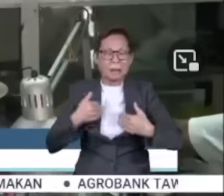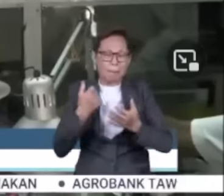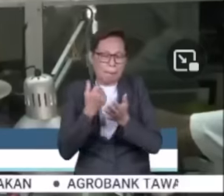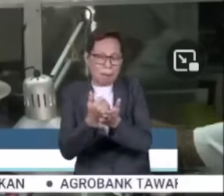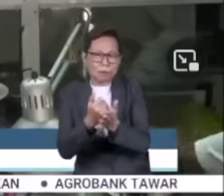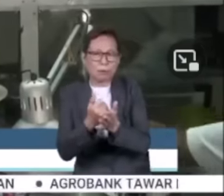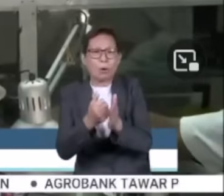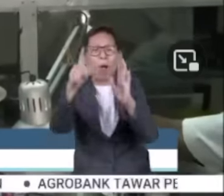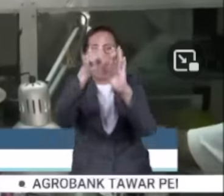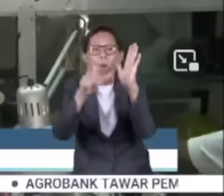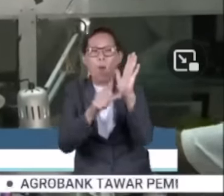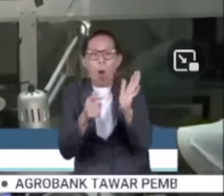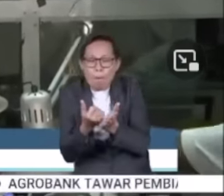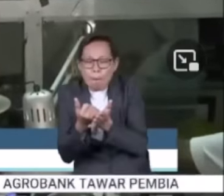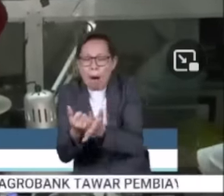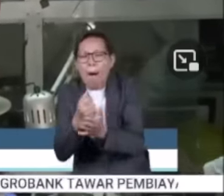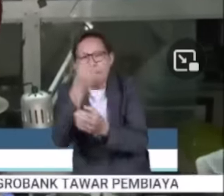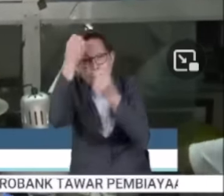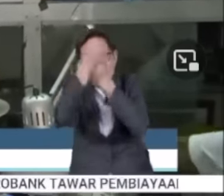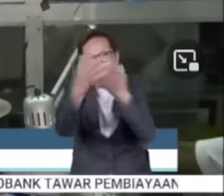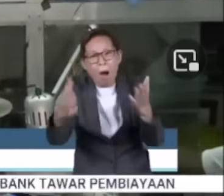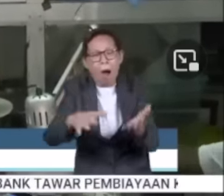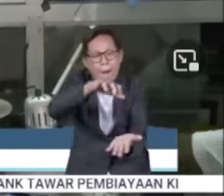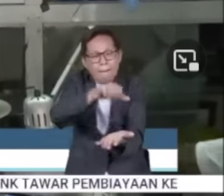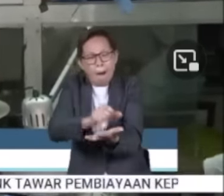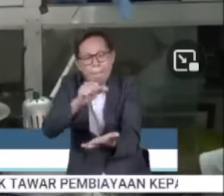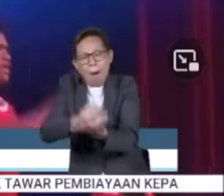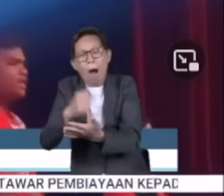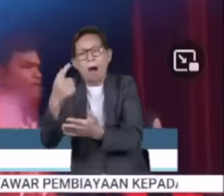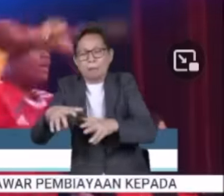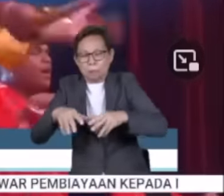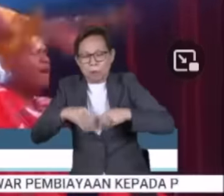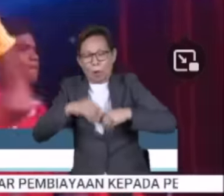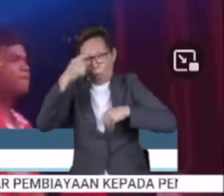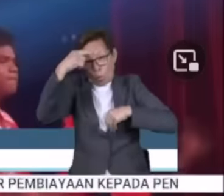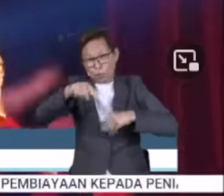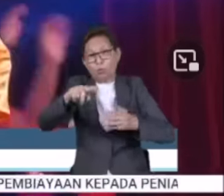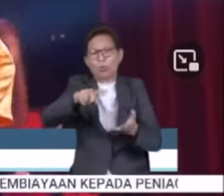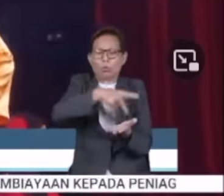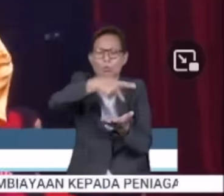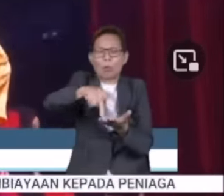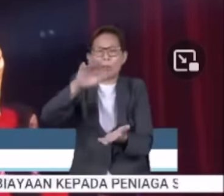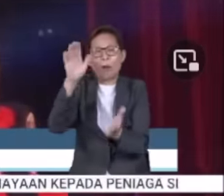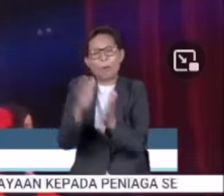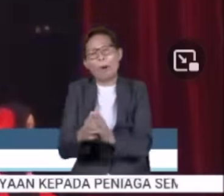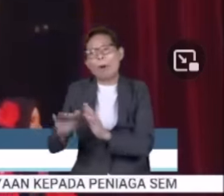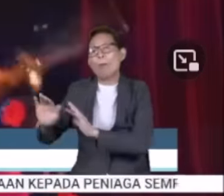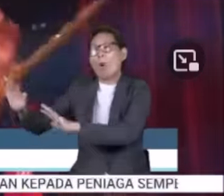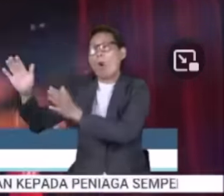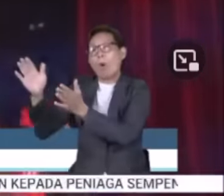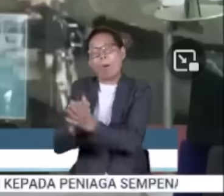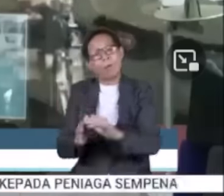dibantu menantunya memberitahu lazimnya tempahan sering diterima untuk persembahan boria.